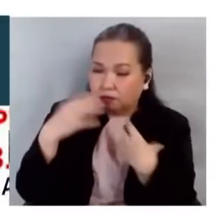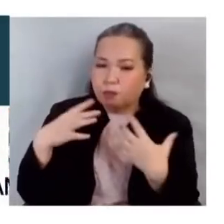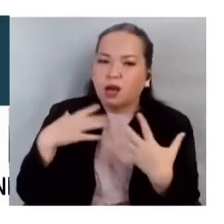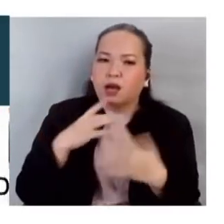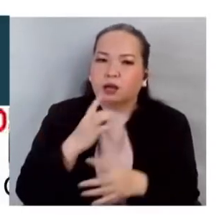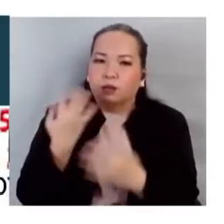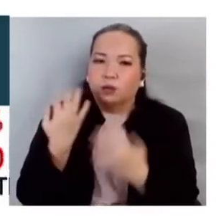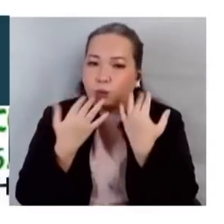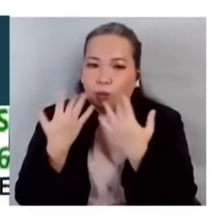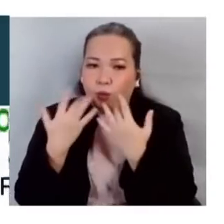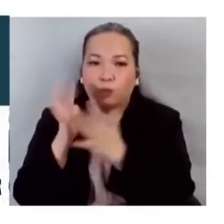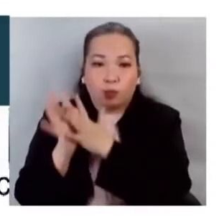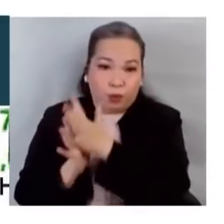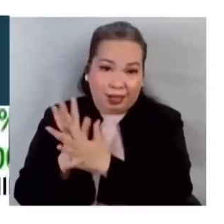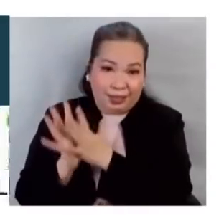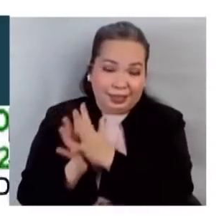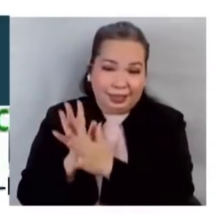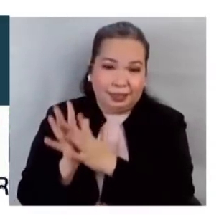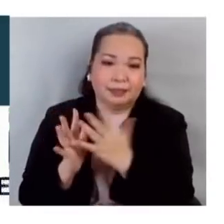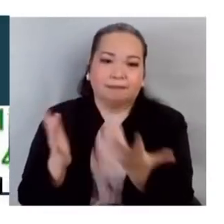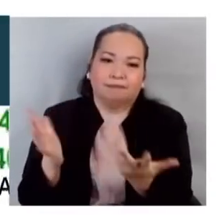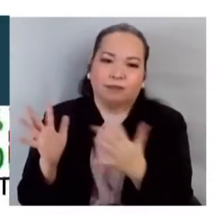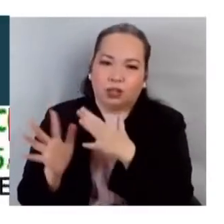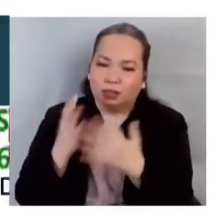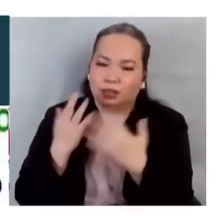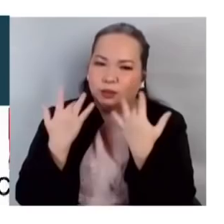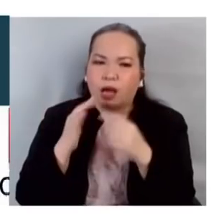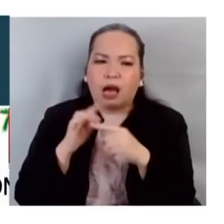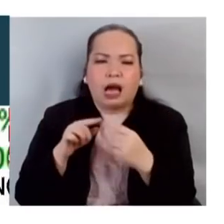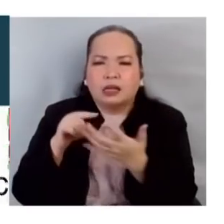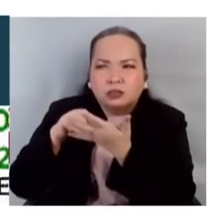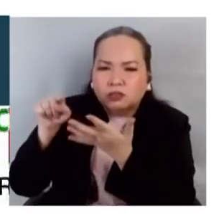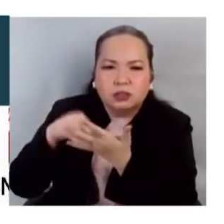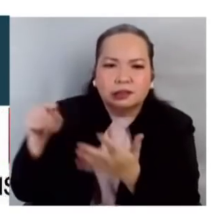bar. So yun ang hindi na monitor kagad, no?